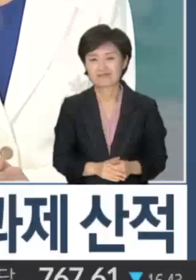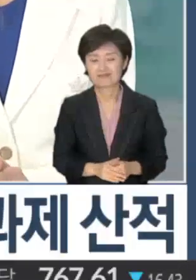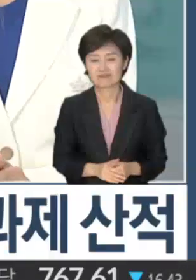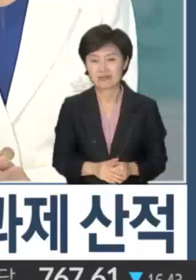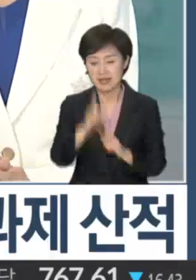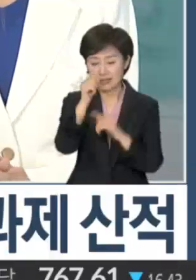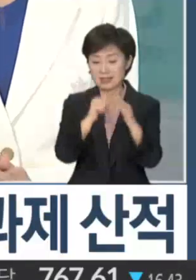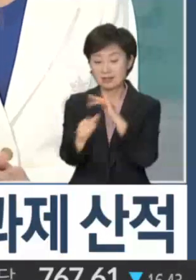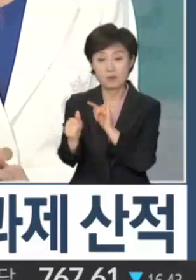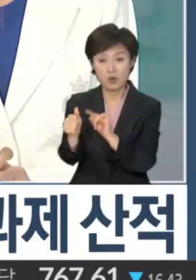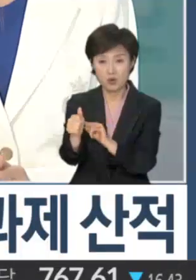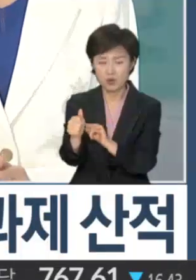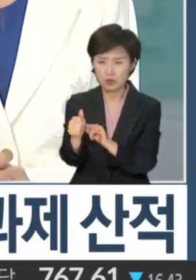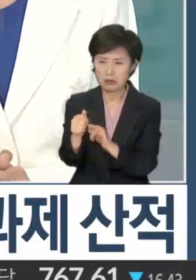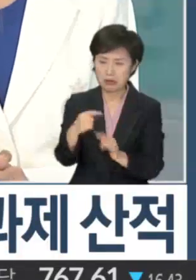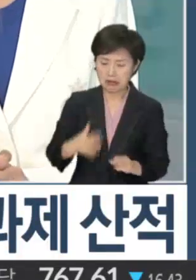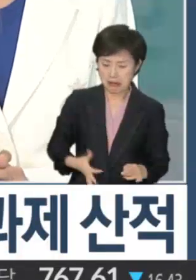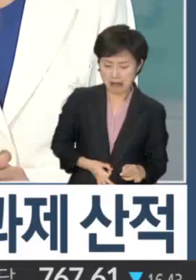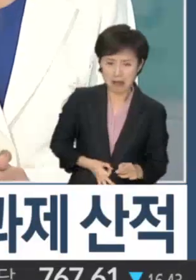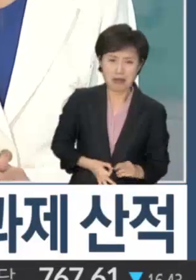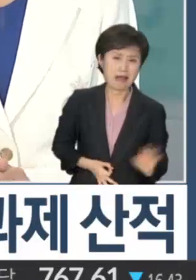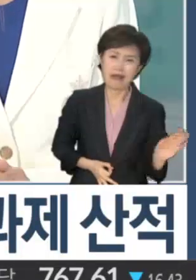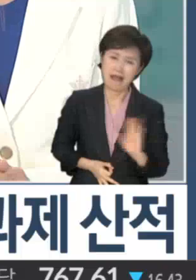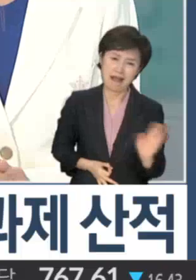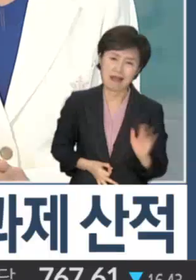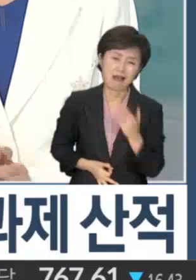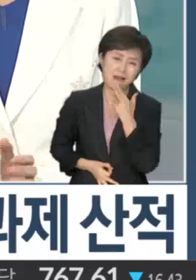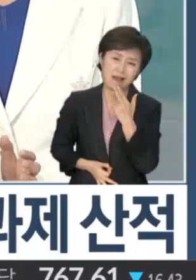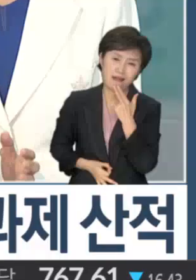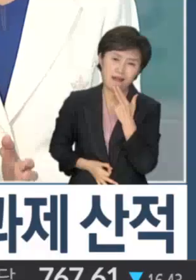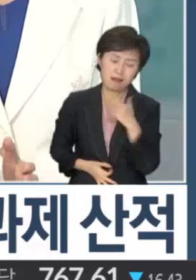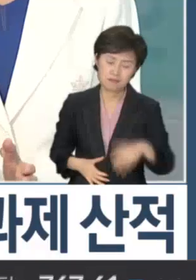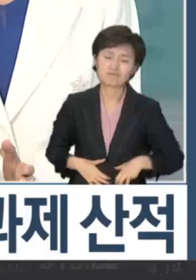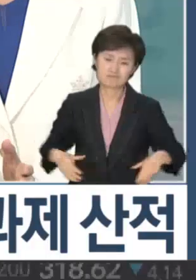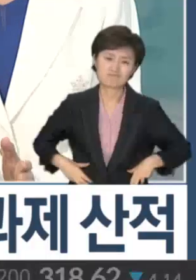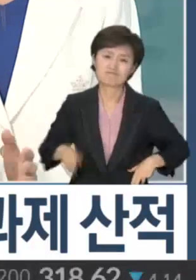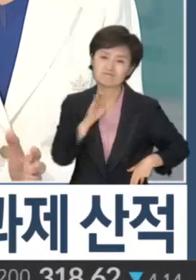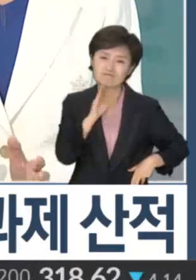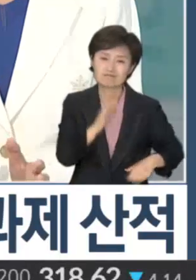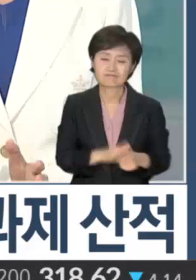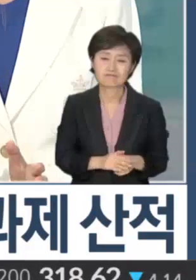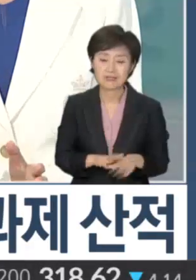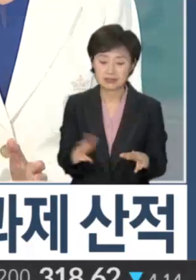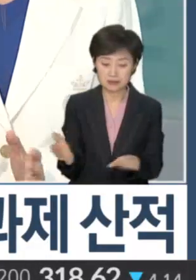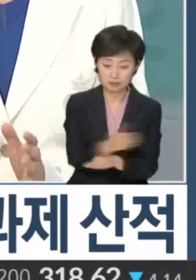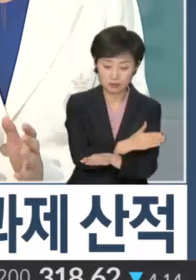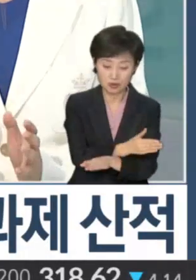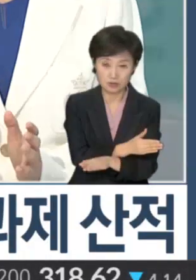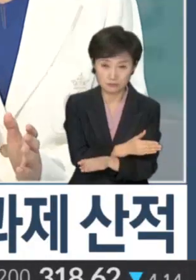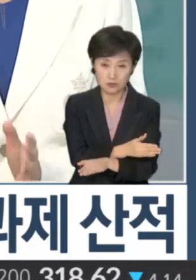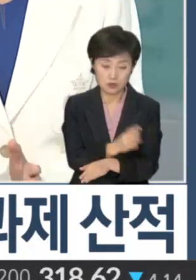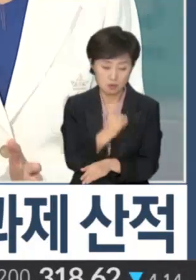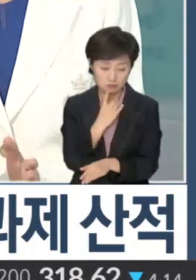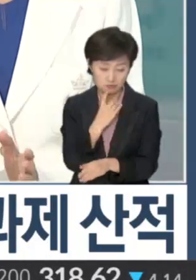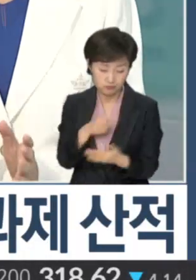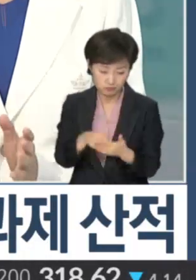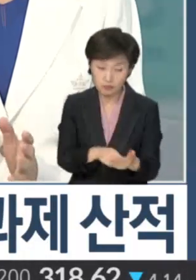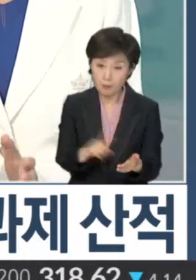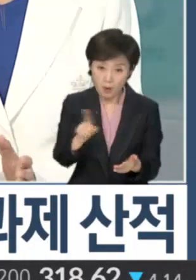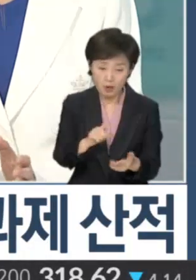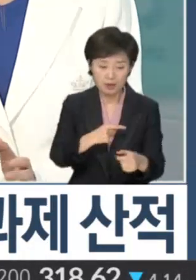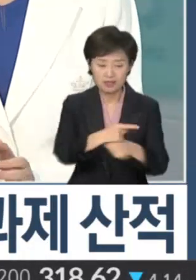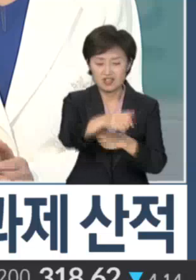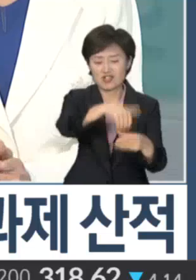그리고 이재명 대표는 그럴 사람은 아니라고 생각하고요. 이제부터는 내년 총선을 향해서 변화와